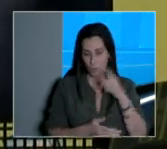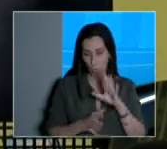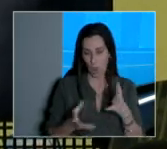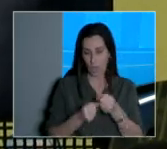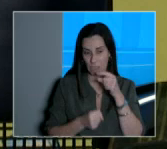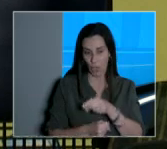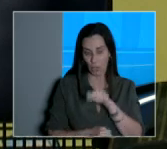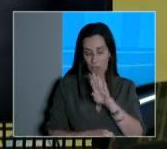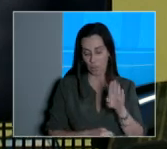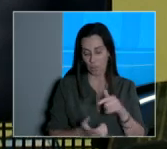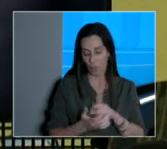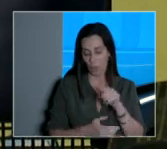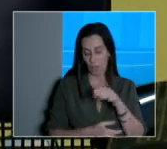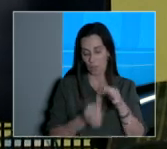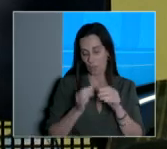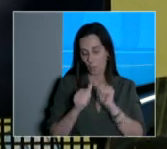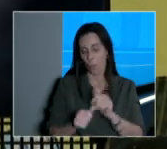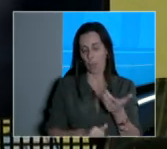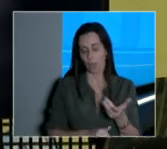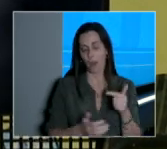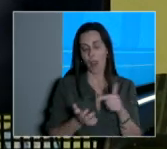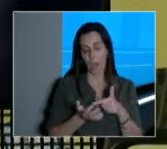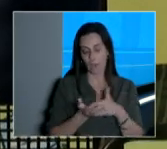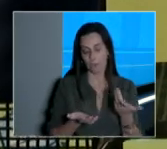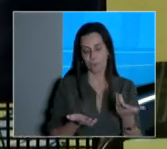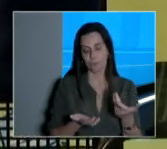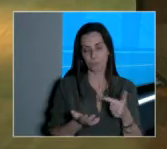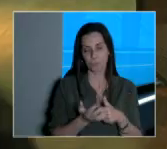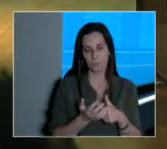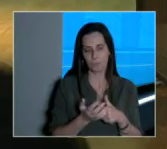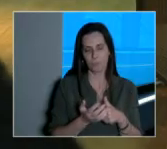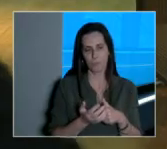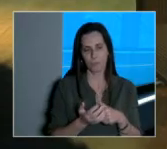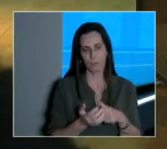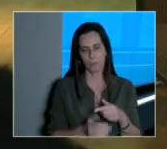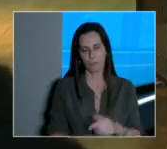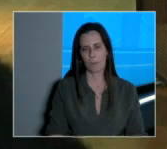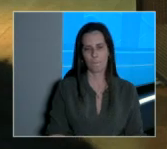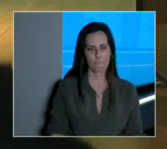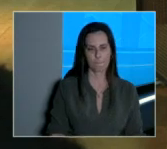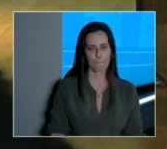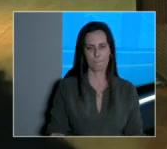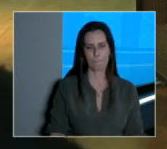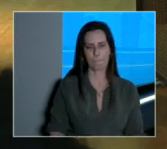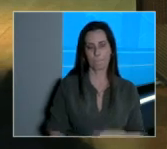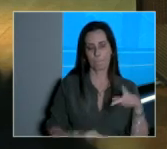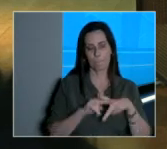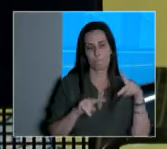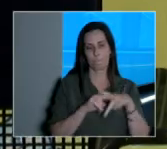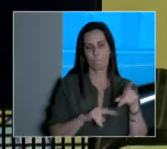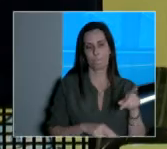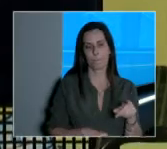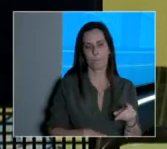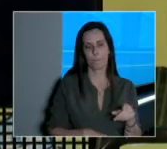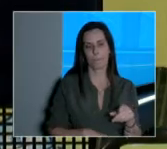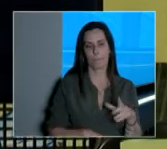שזה יכול למלט אותו מאימת הדין, הוא תומך בזה. ולכן כנראה שאם... אני רוצה להסביר את השאלה אחת, לא הפרעתי לך.